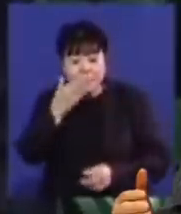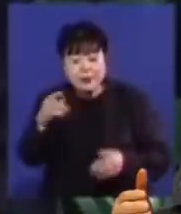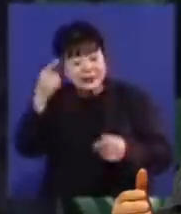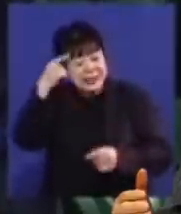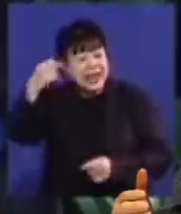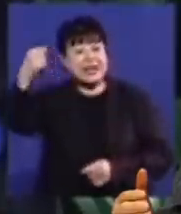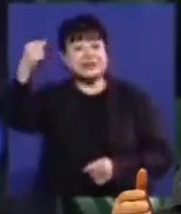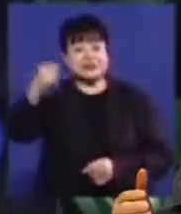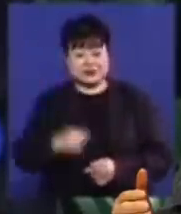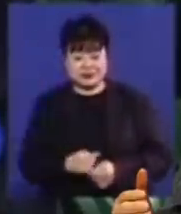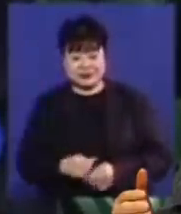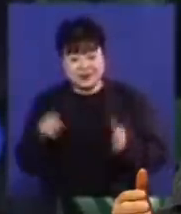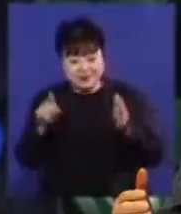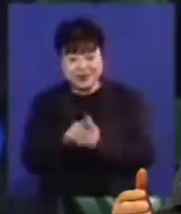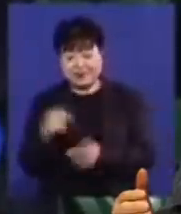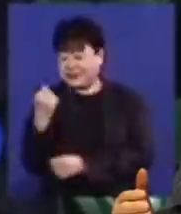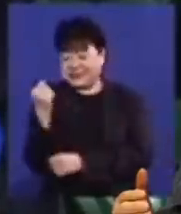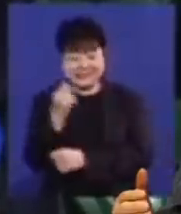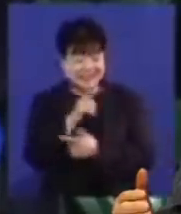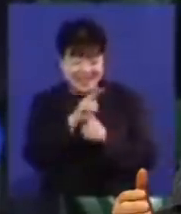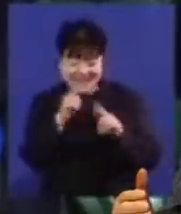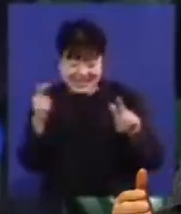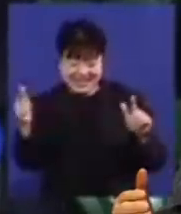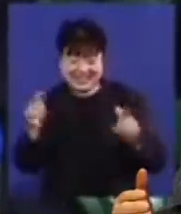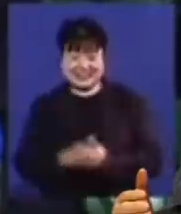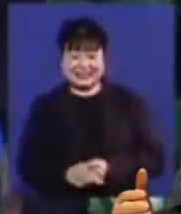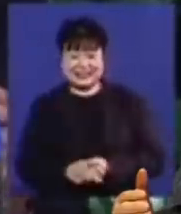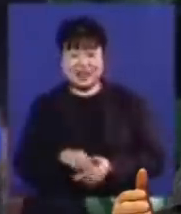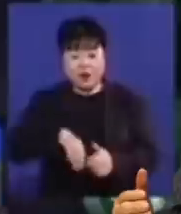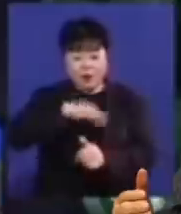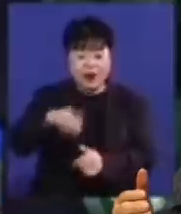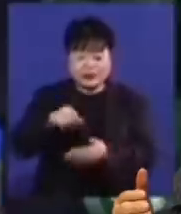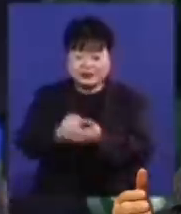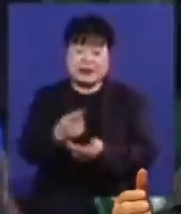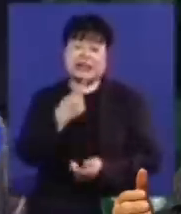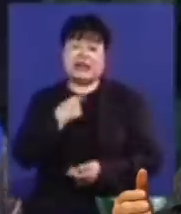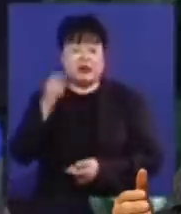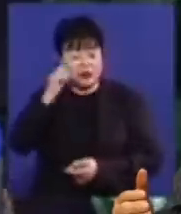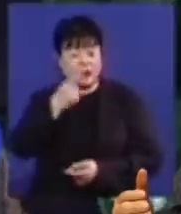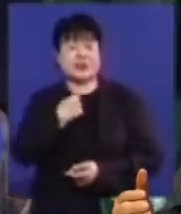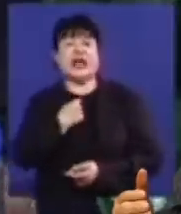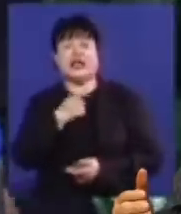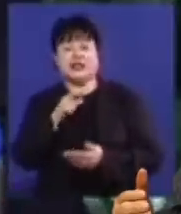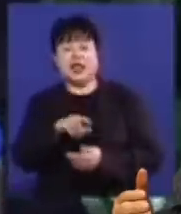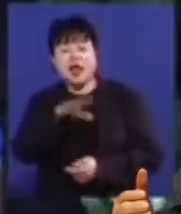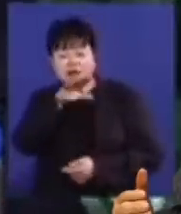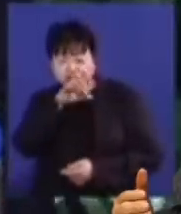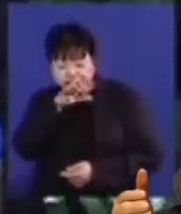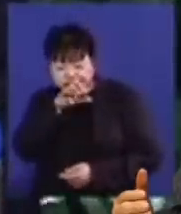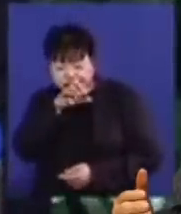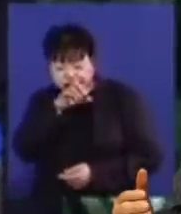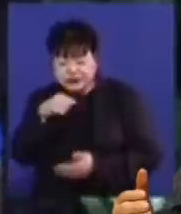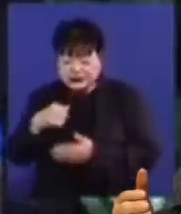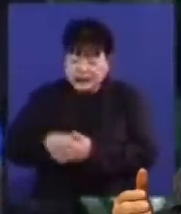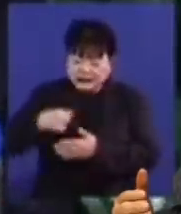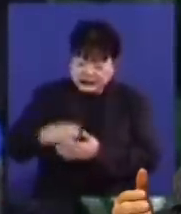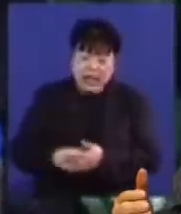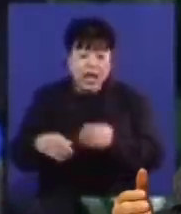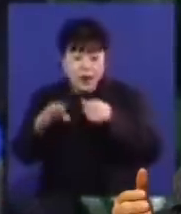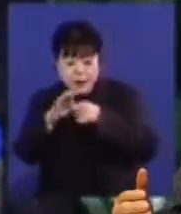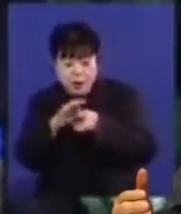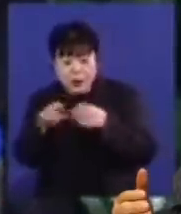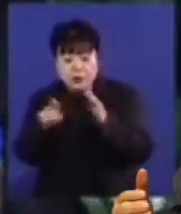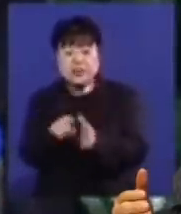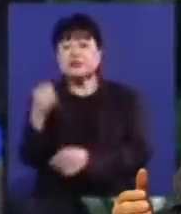생각을 하면 믿음이 흔들리지 않습니다. 환경에 지배를 당해서 어려운 일을 당할 때 원망하고 불평하고 탄식하면